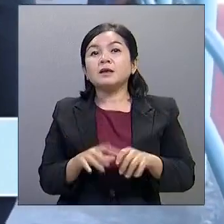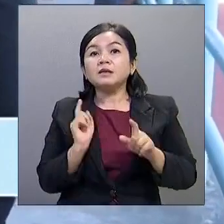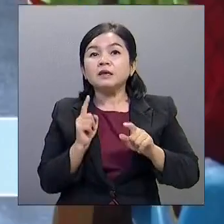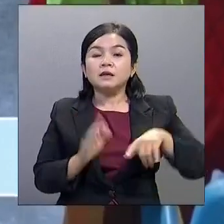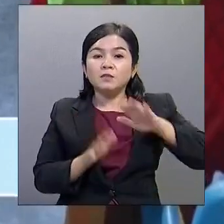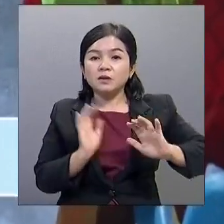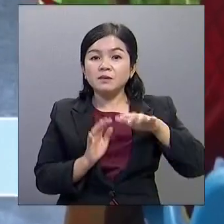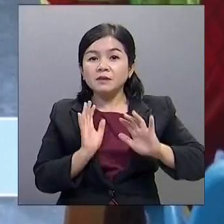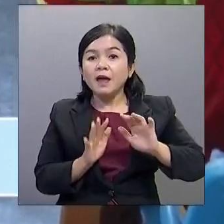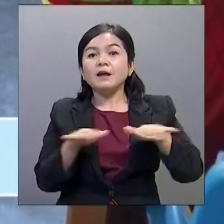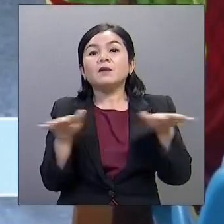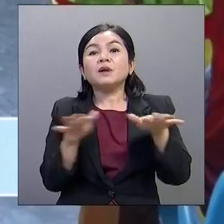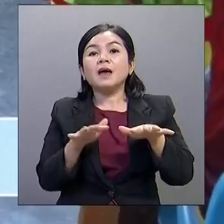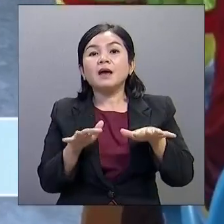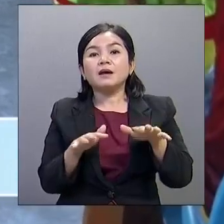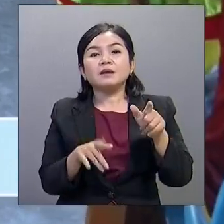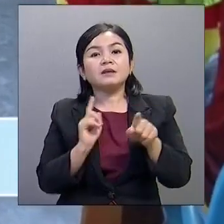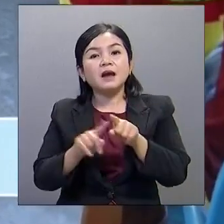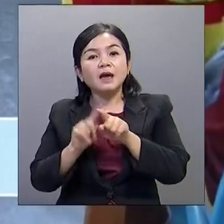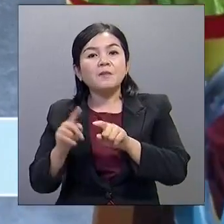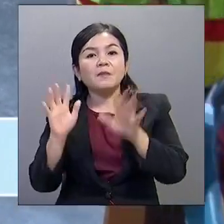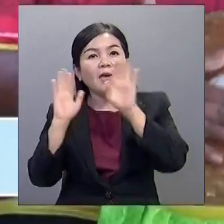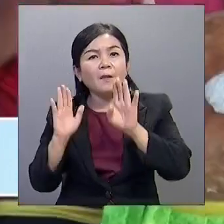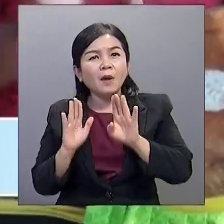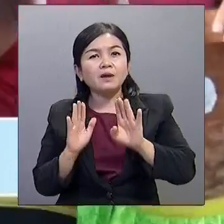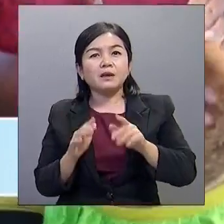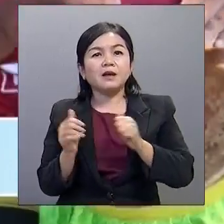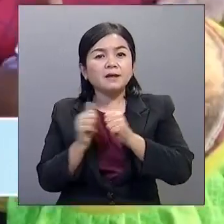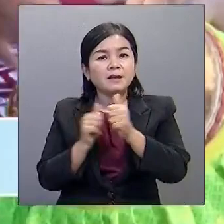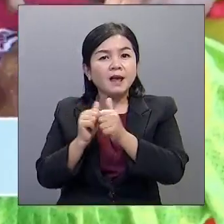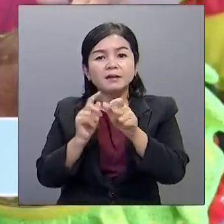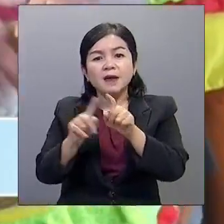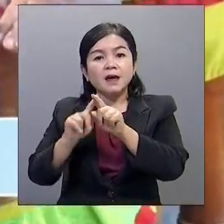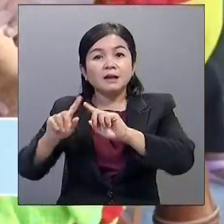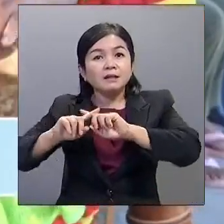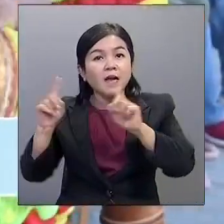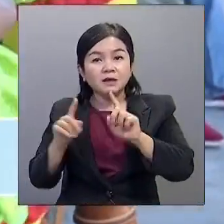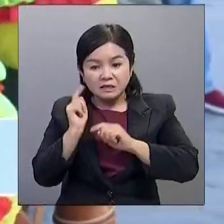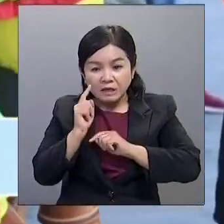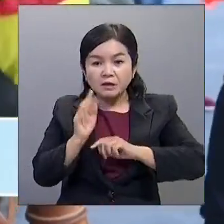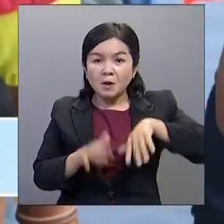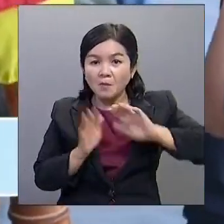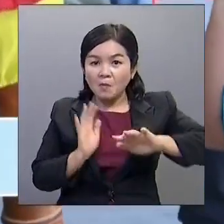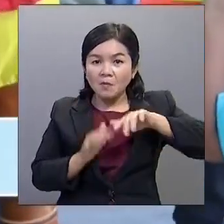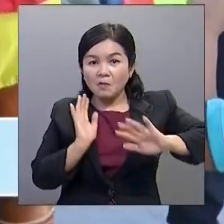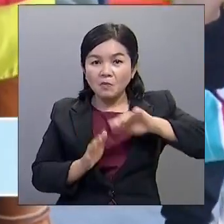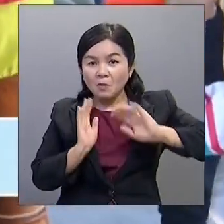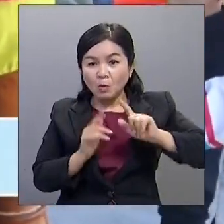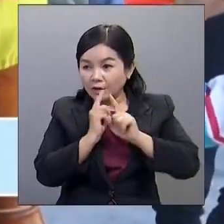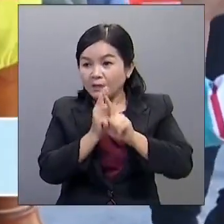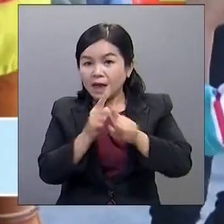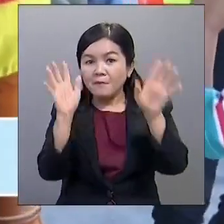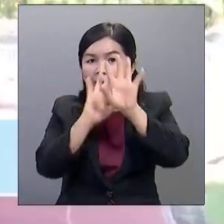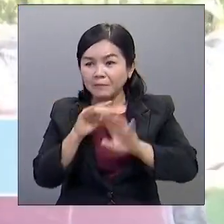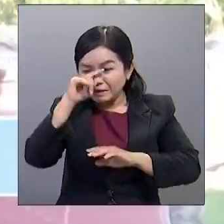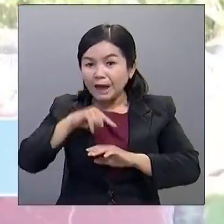ใช้เนี่ยคุณผู้ชมมันก็เป็นกลองตีเป็นจังหวะเป็นเรื่องเป็นราวนี่เลยค่ะโลเคอลที่แท้กลองยาวกันไปเลยสิคะ ไทยเลยแบ